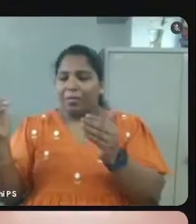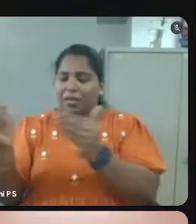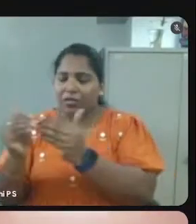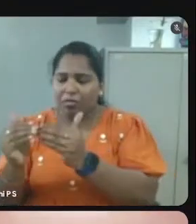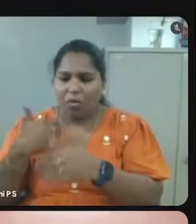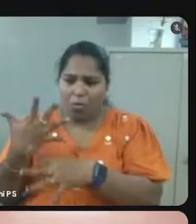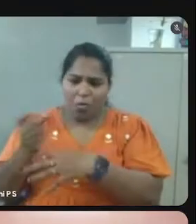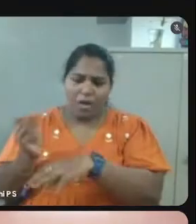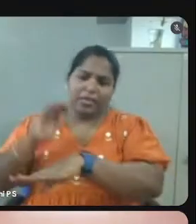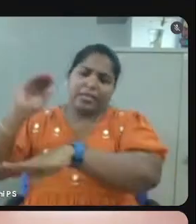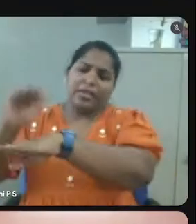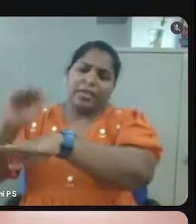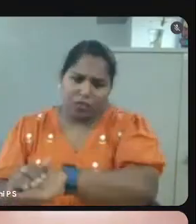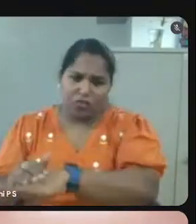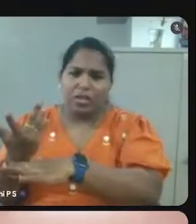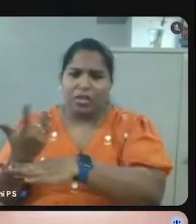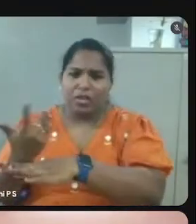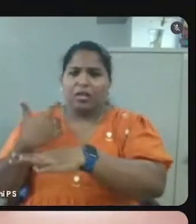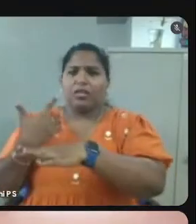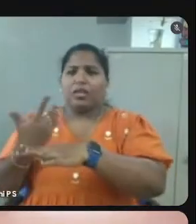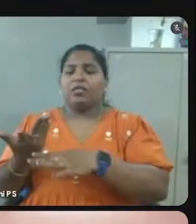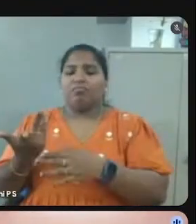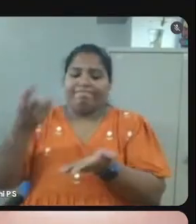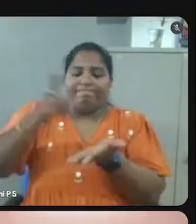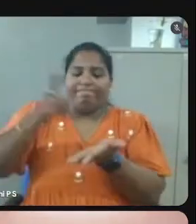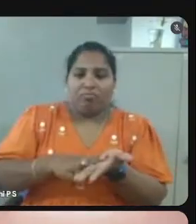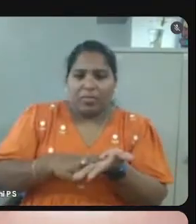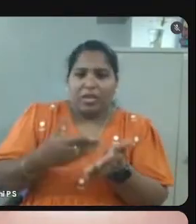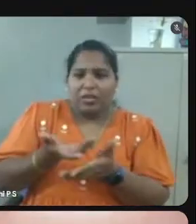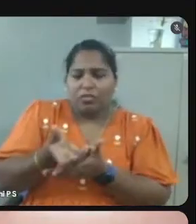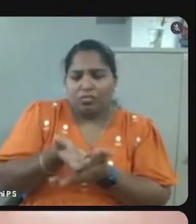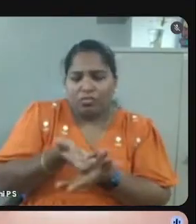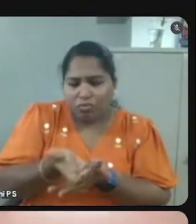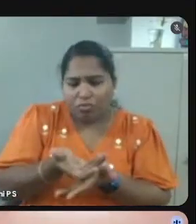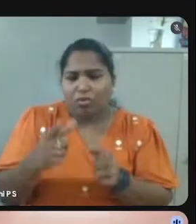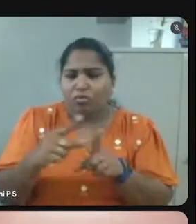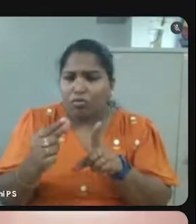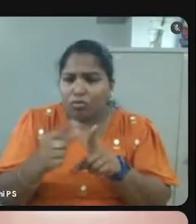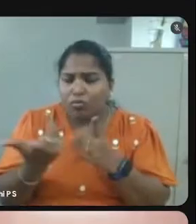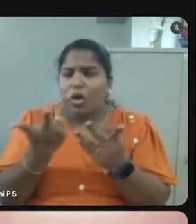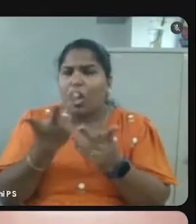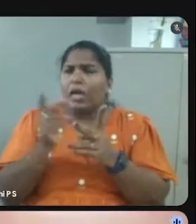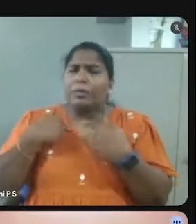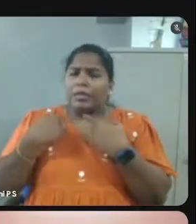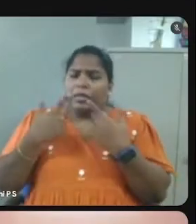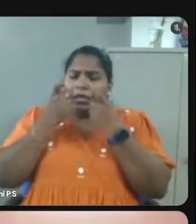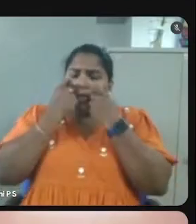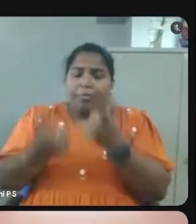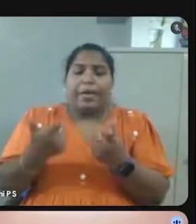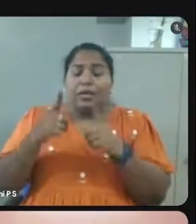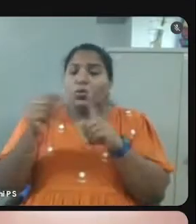വെറുതെ ഇരിക്കുന്ന സമയത്ത് കമിഴ്ന്ന് കിടന്ന് റബ്ബ് ചെയ്യുക. അങ്ങനെയൊക്കെ നമ്മൾ പാരന്റ്സ് കാണുമ്പോൾ അയ്യോ അത് നീ എന്താ ചെയ്തേ തെറ്റാന്നും പറഞ്ഞിട്ട് ഒരു